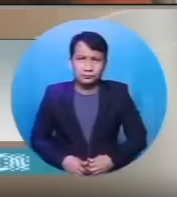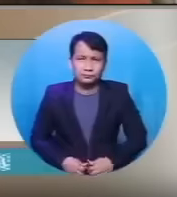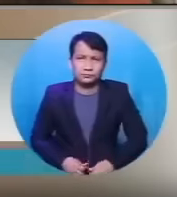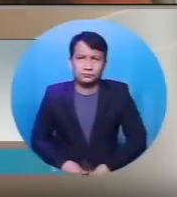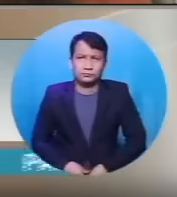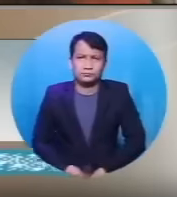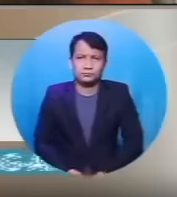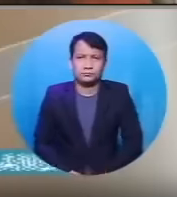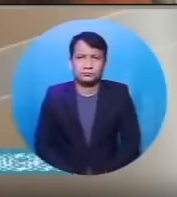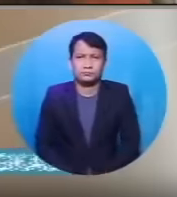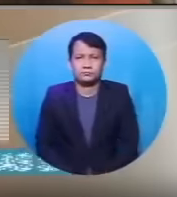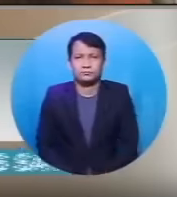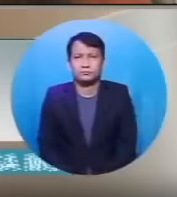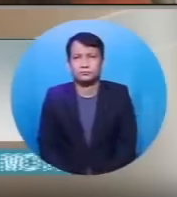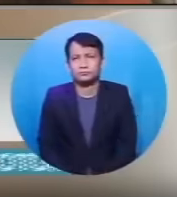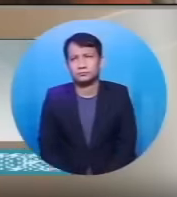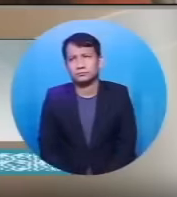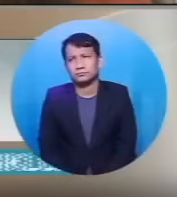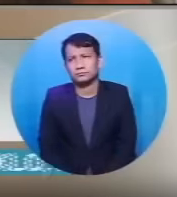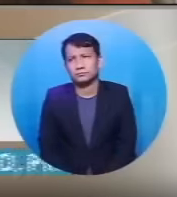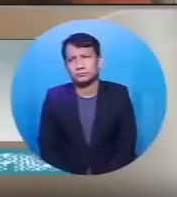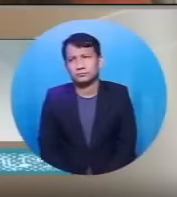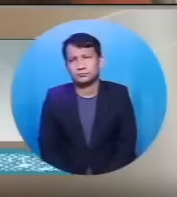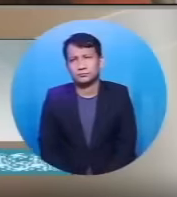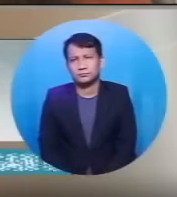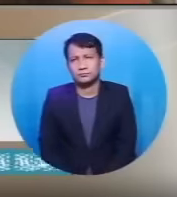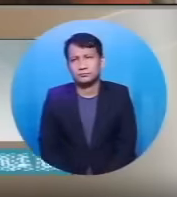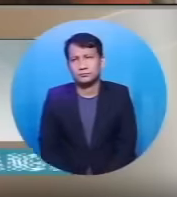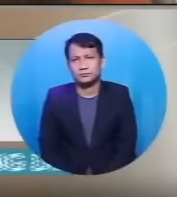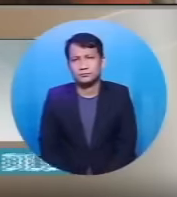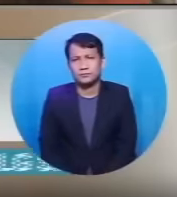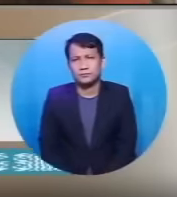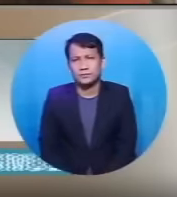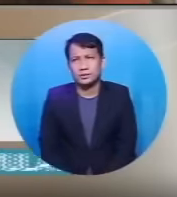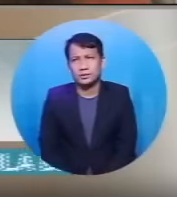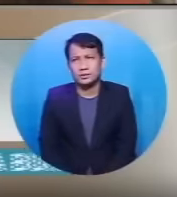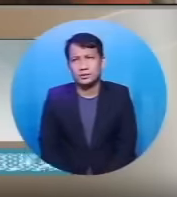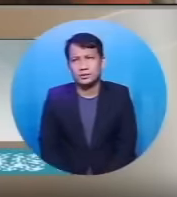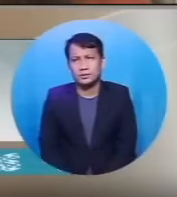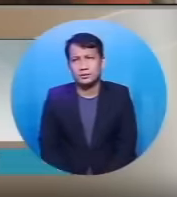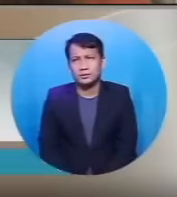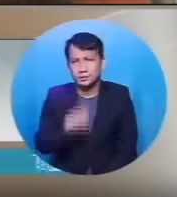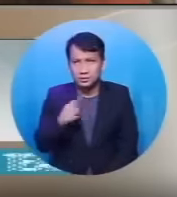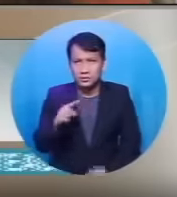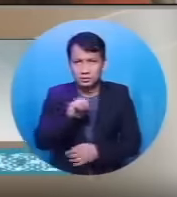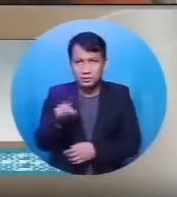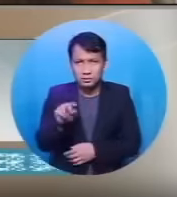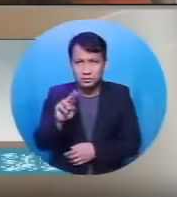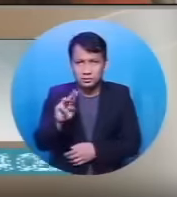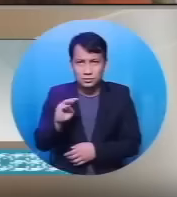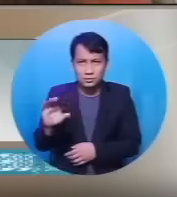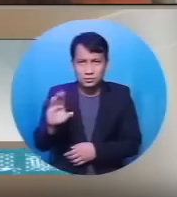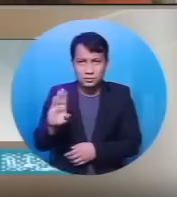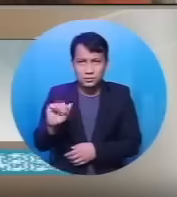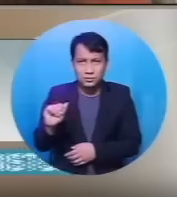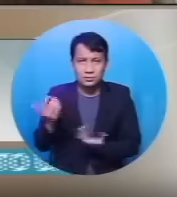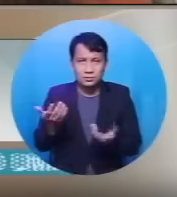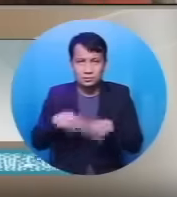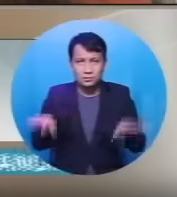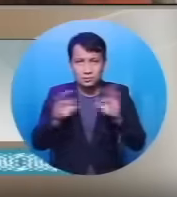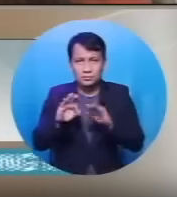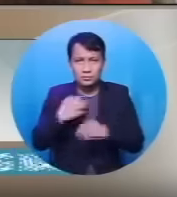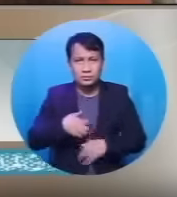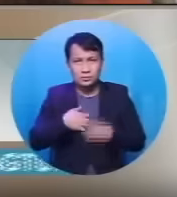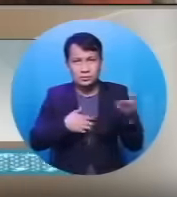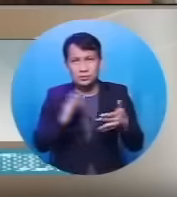Sir kasi nandito po ako sa sba sir sumba Opo Opo mamaya na po kayong magsumite to dahil kayo po ay pwedeng makasuhan at Pwede pong